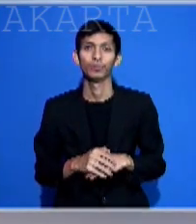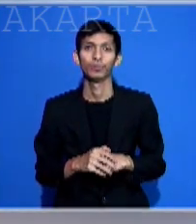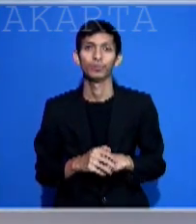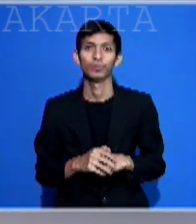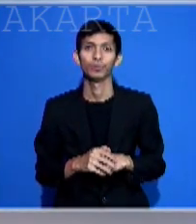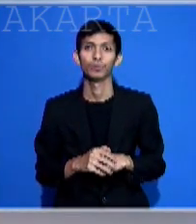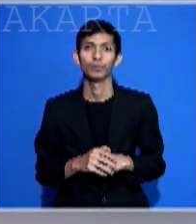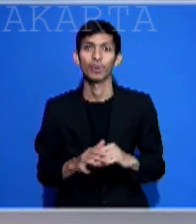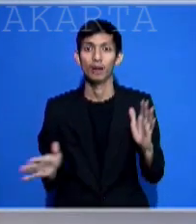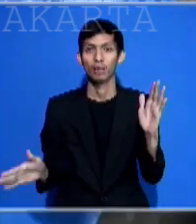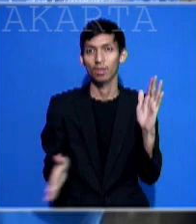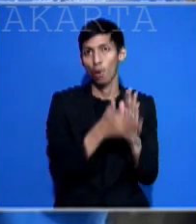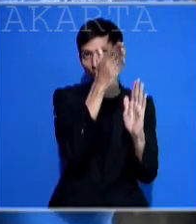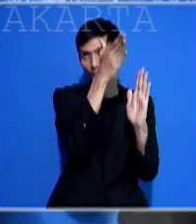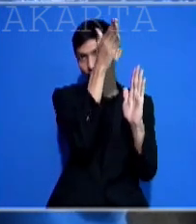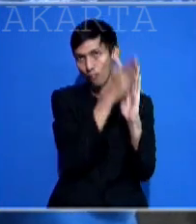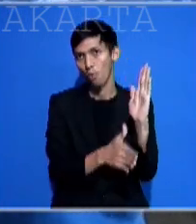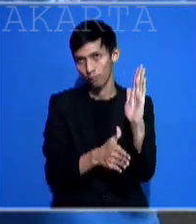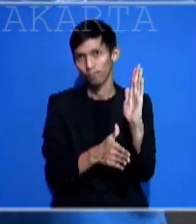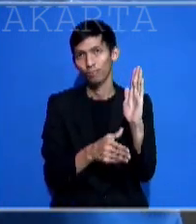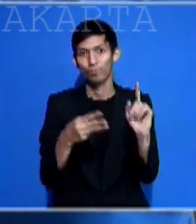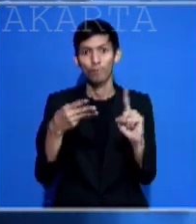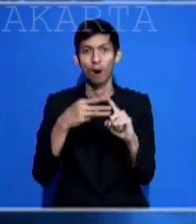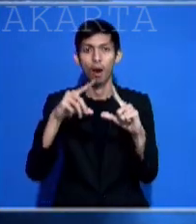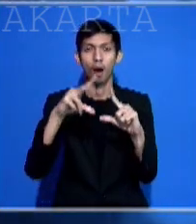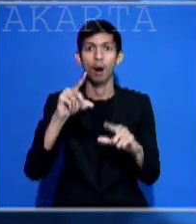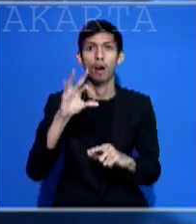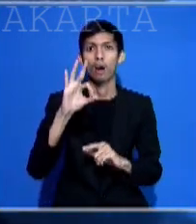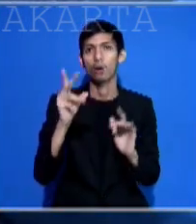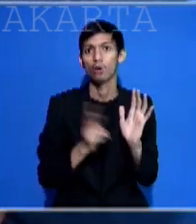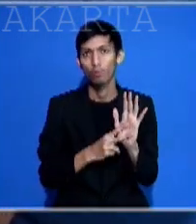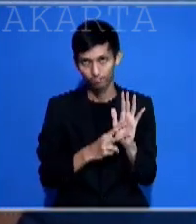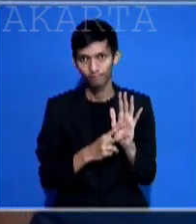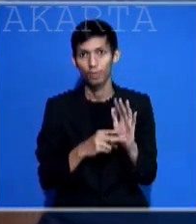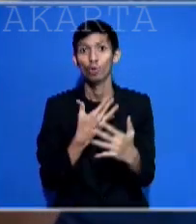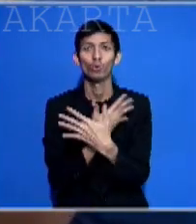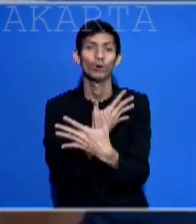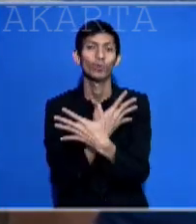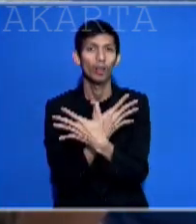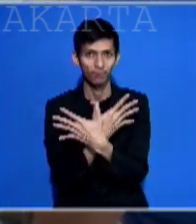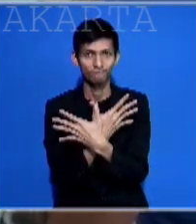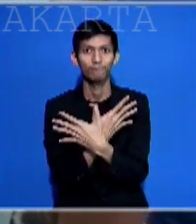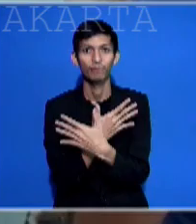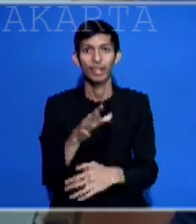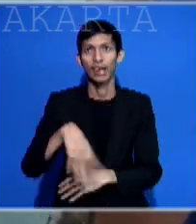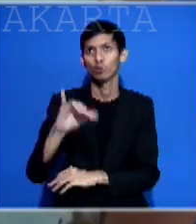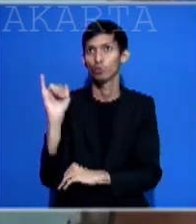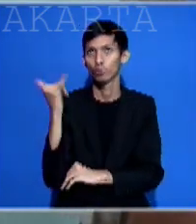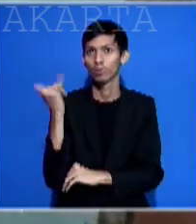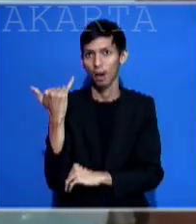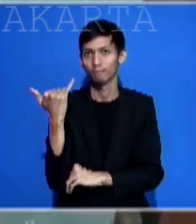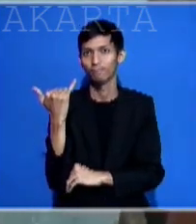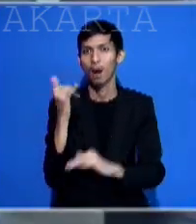Sebuah tanggul penahan ombak di kawasan Pantai Baron, Kapanewon, Tanjung Sari, Kabupaten Gunung Kidul, Daerah Istimewa Yogyakarta,